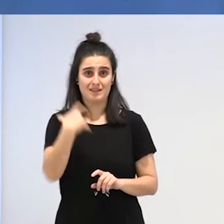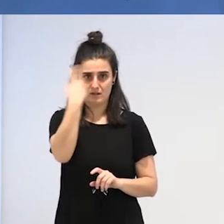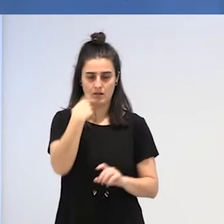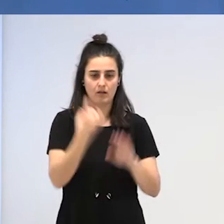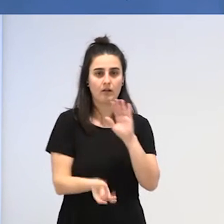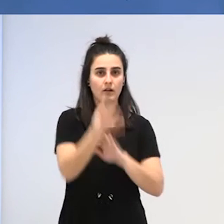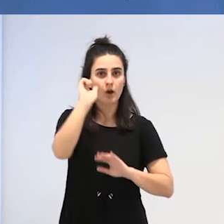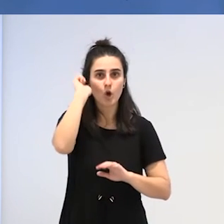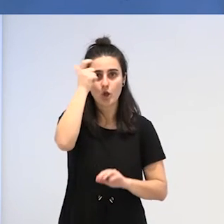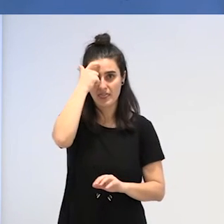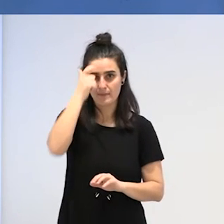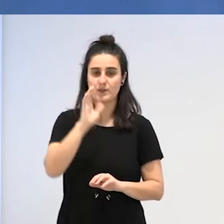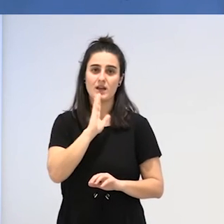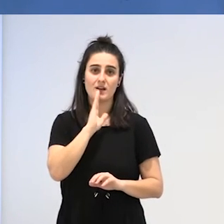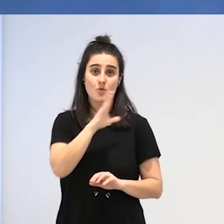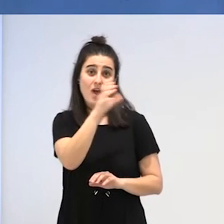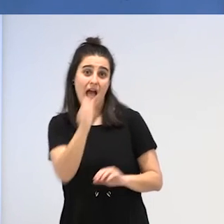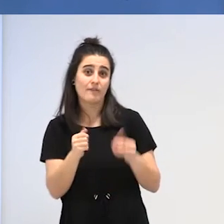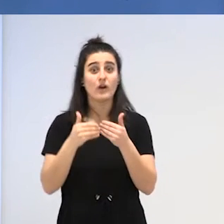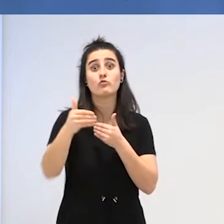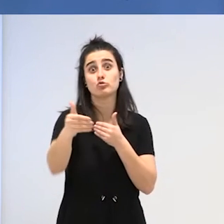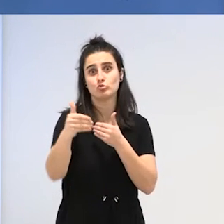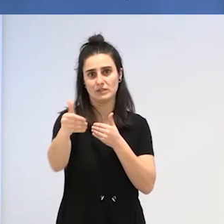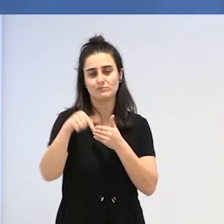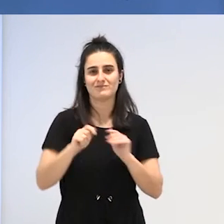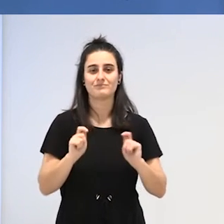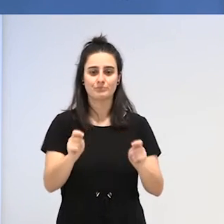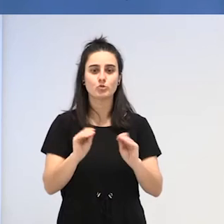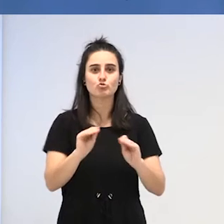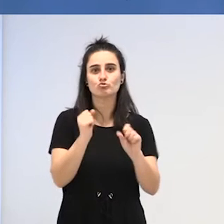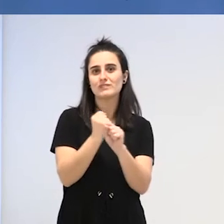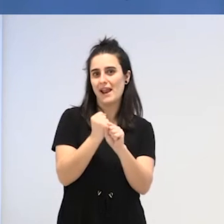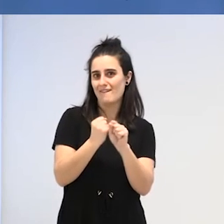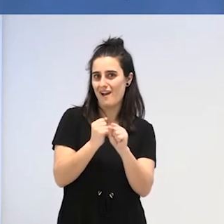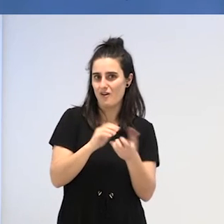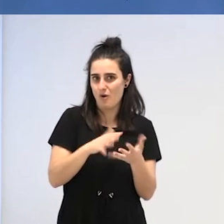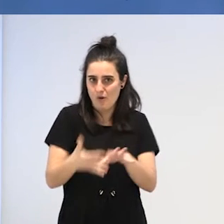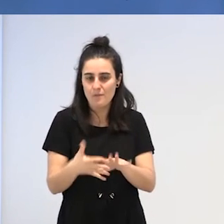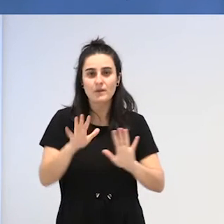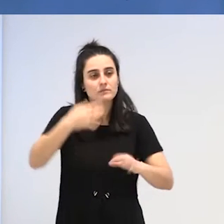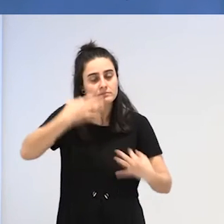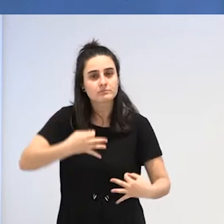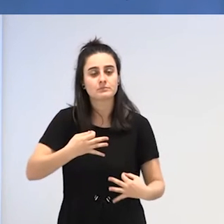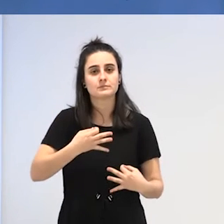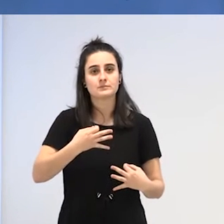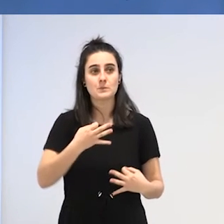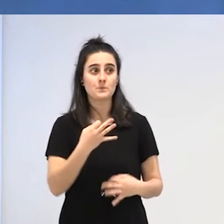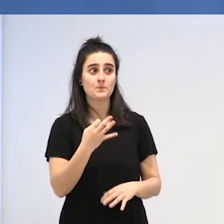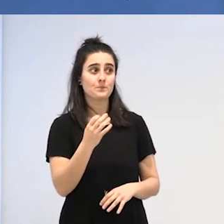ba, bere lanari aplikatu egin da, baina egia esan adibidez